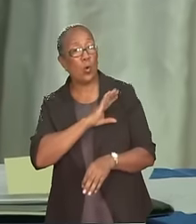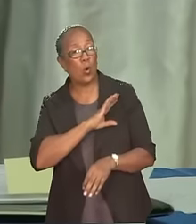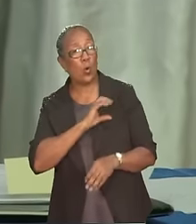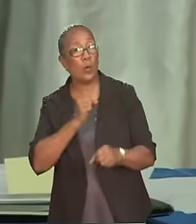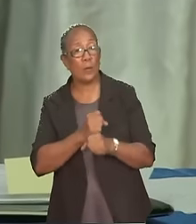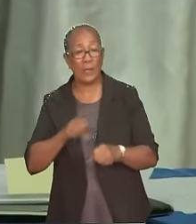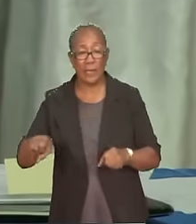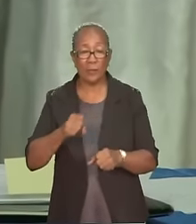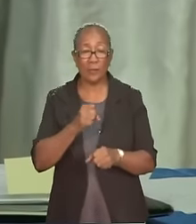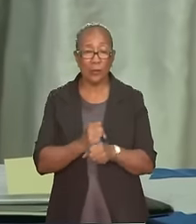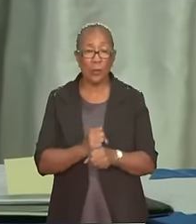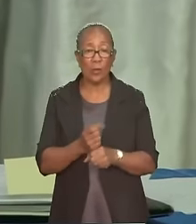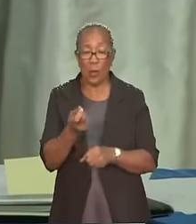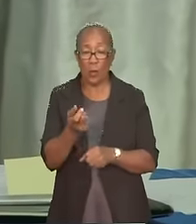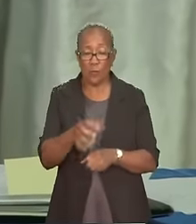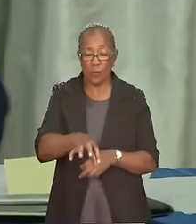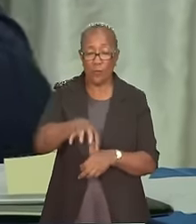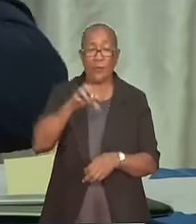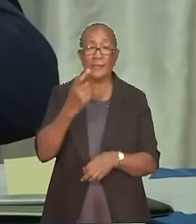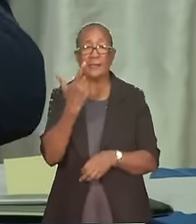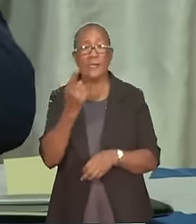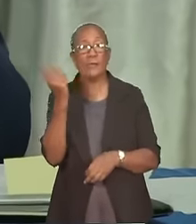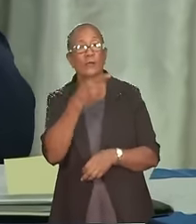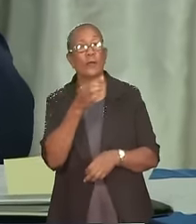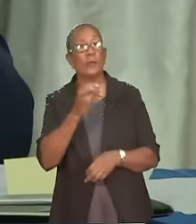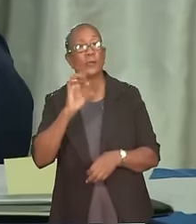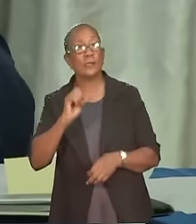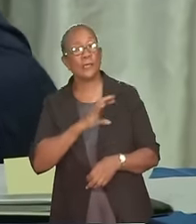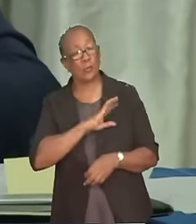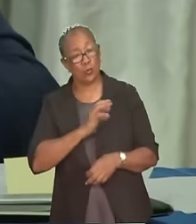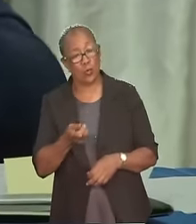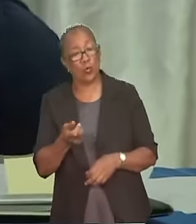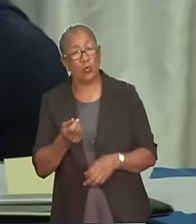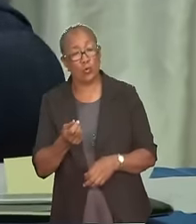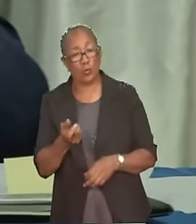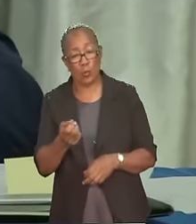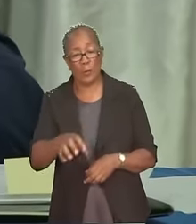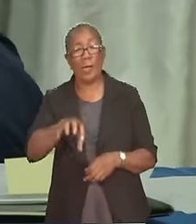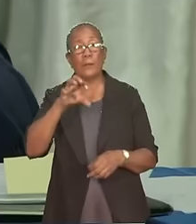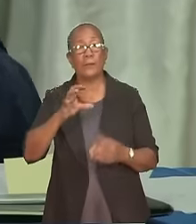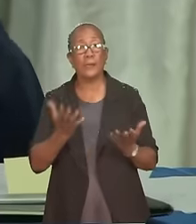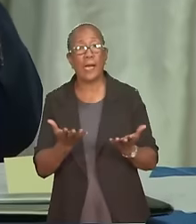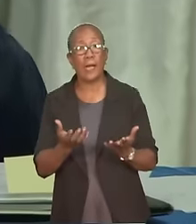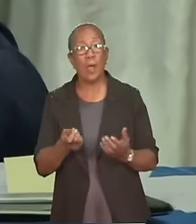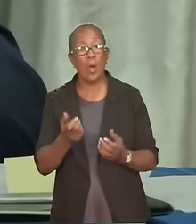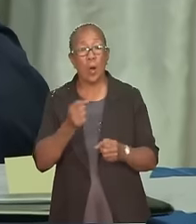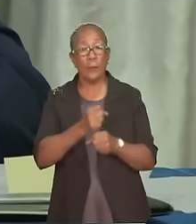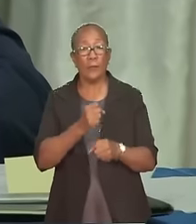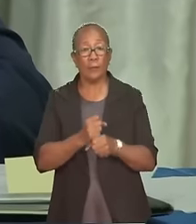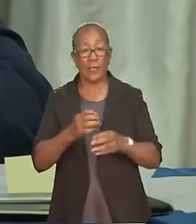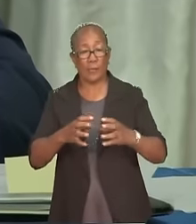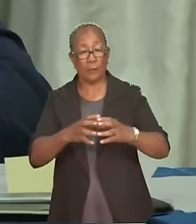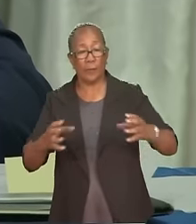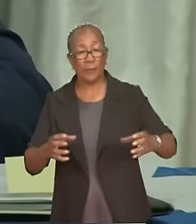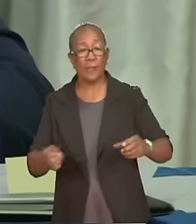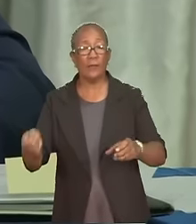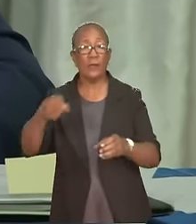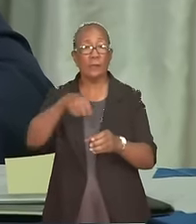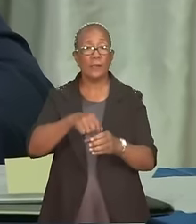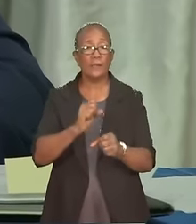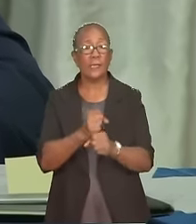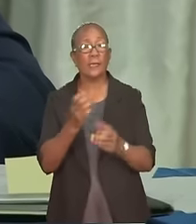uit dit budget voor 7%. Dan hebben ze ook goedkoop kapitaal om die productie op gang te brengen, om hun bedrijf investeren te kunnen